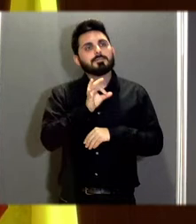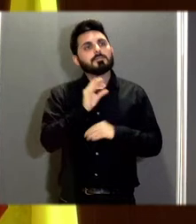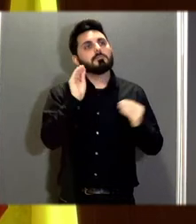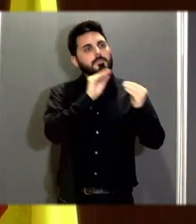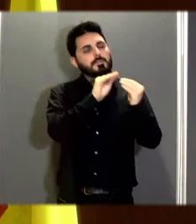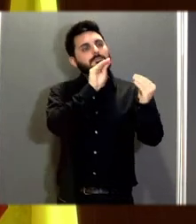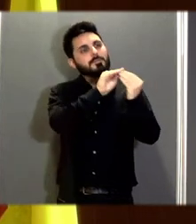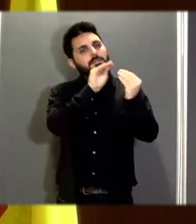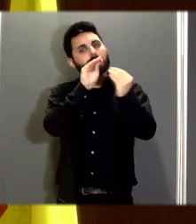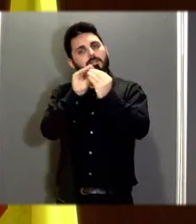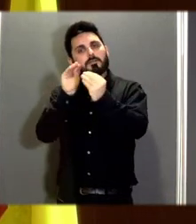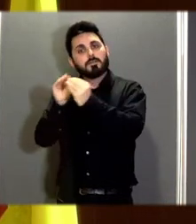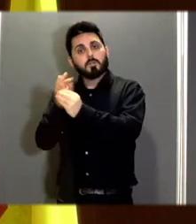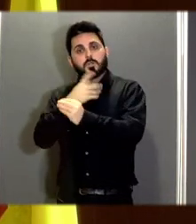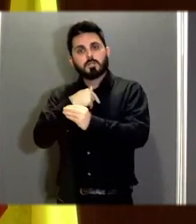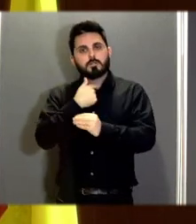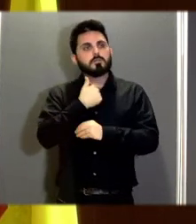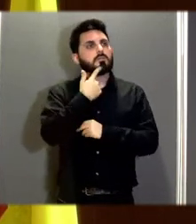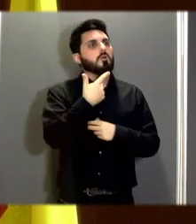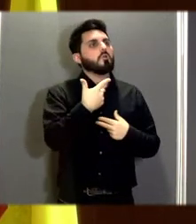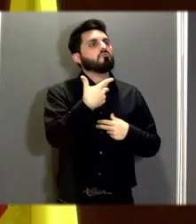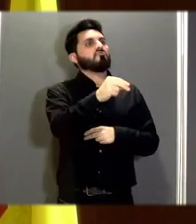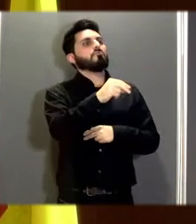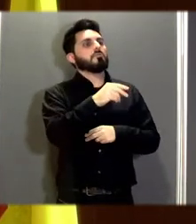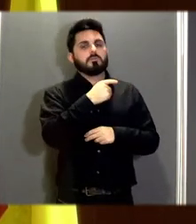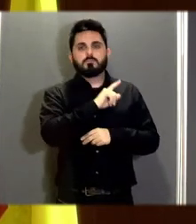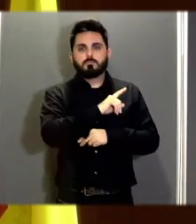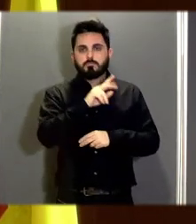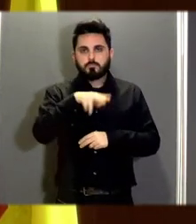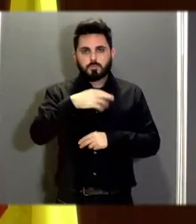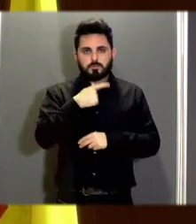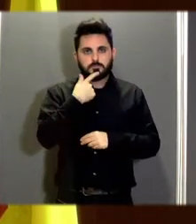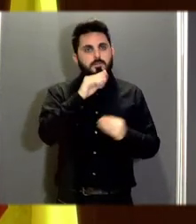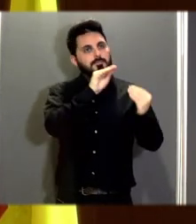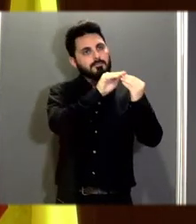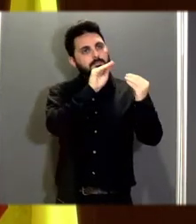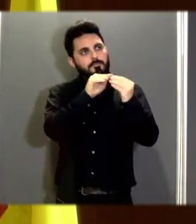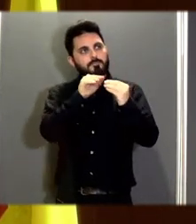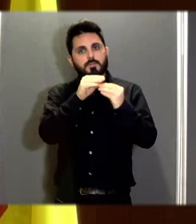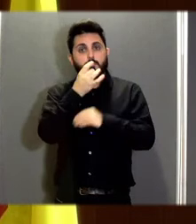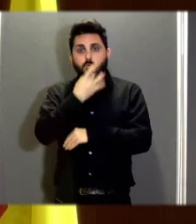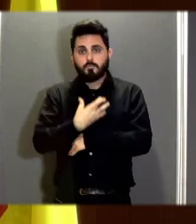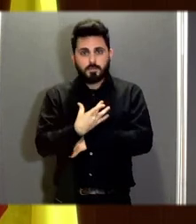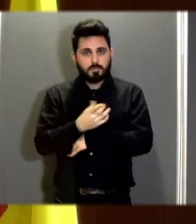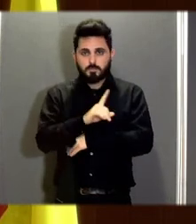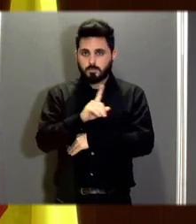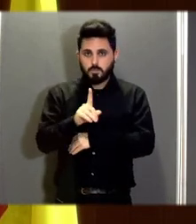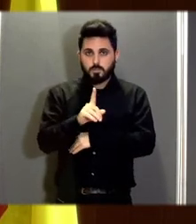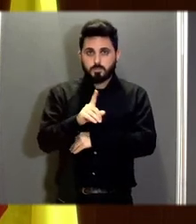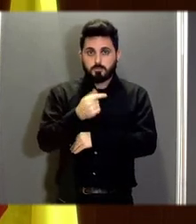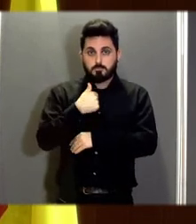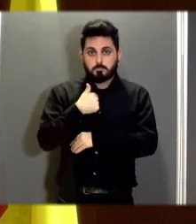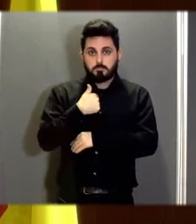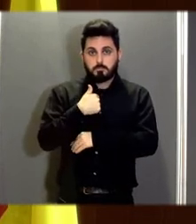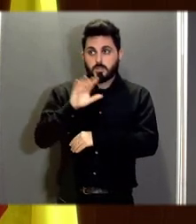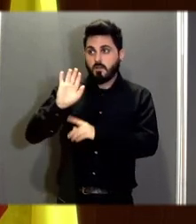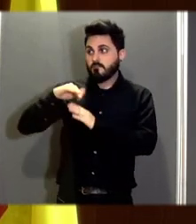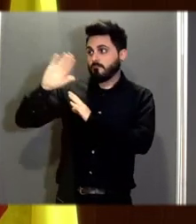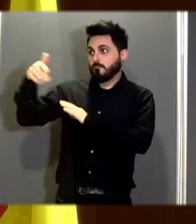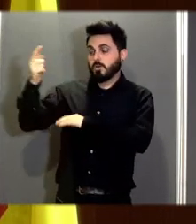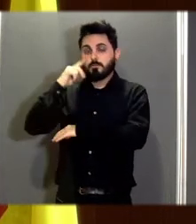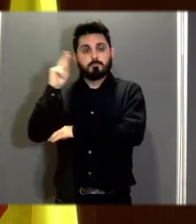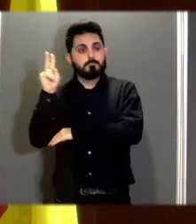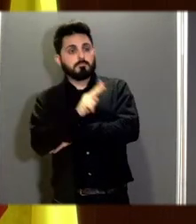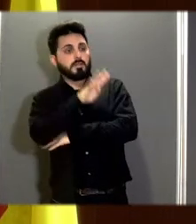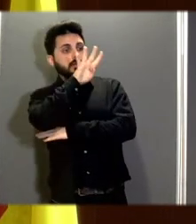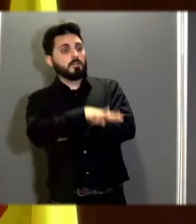baixa conflictivitat, tot això projecta una impressió nostra a tercers i sobre nosaltres mateixos